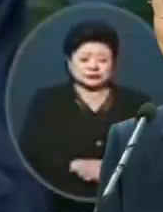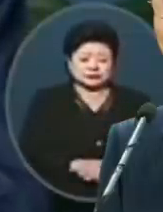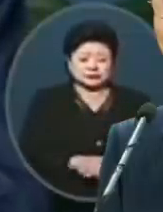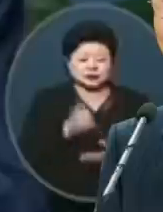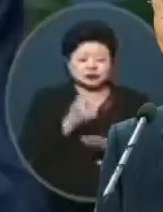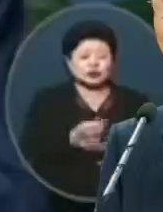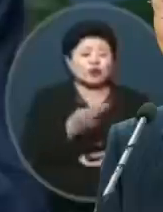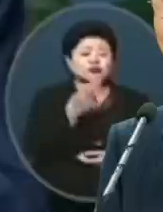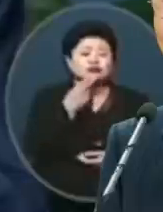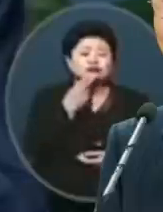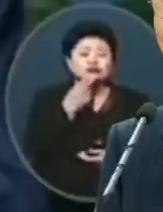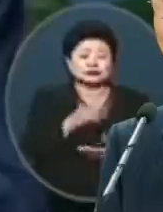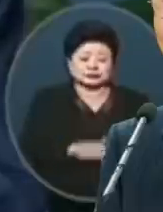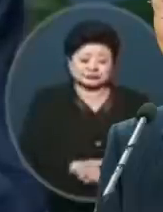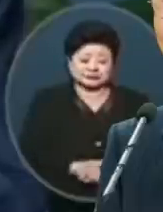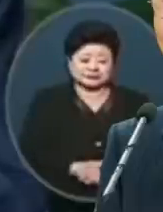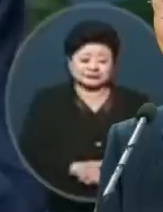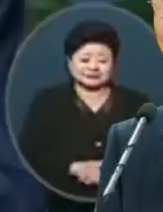여러분 죄가 없어요.